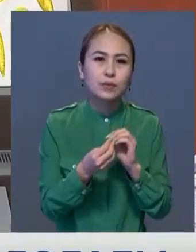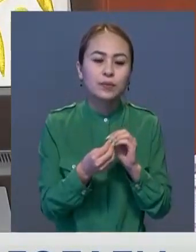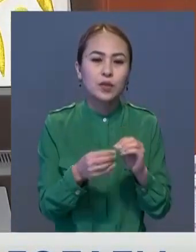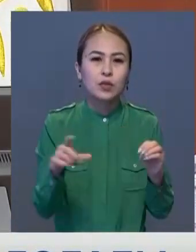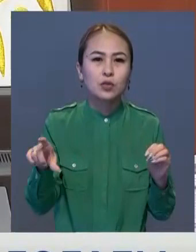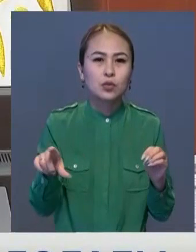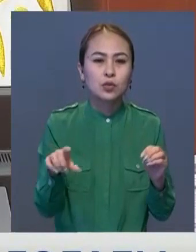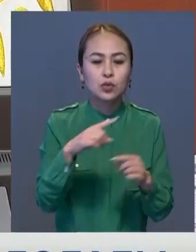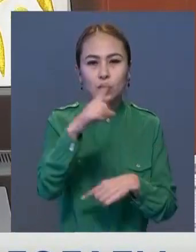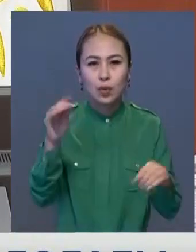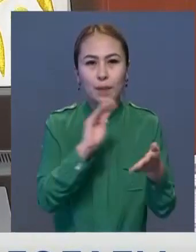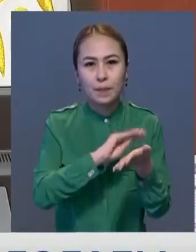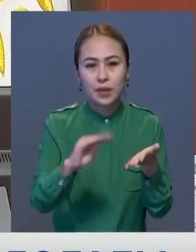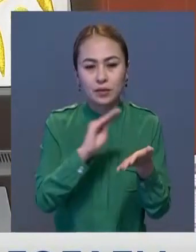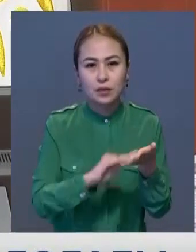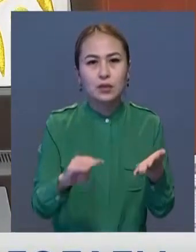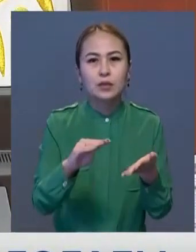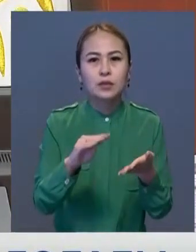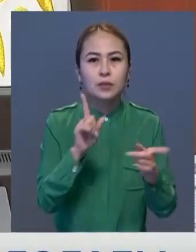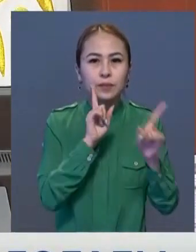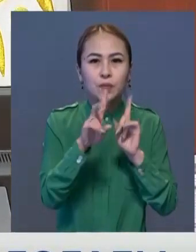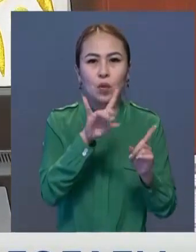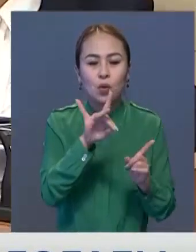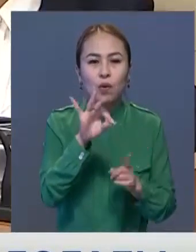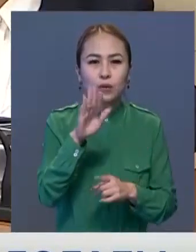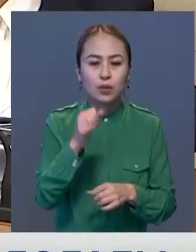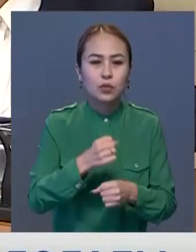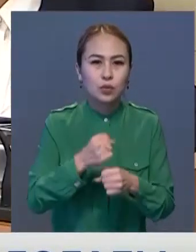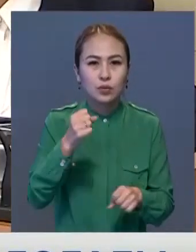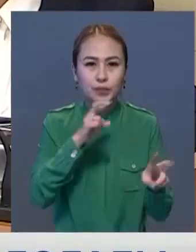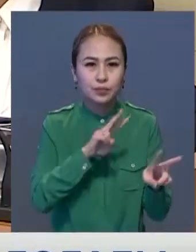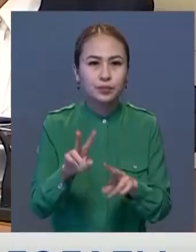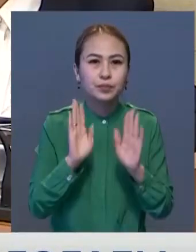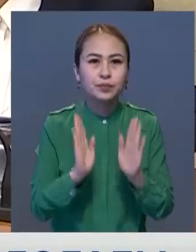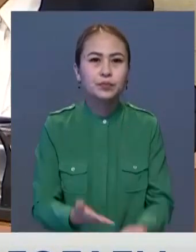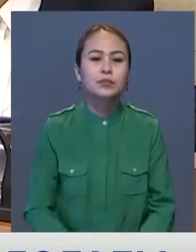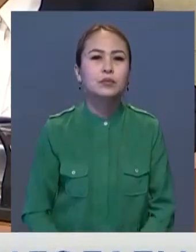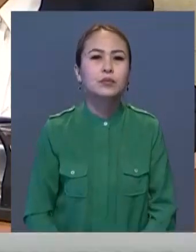жол картасын мәжілістің Нұр Отан фракциясы қатан бақылауға алатын болады.